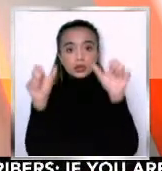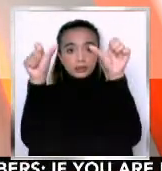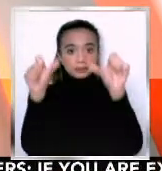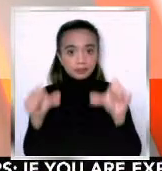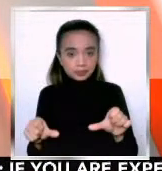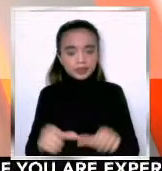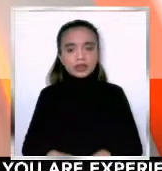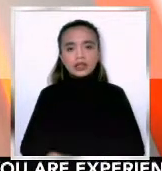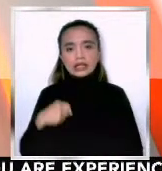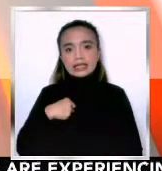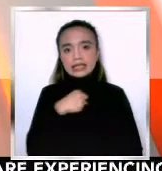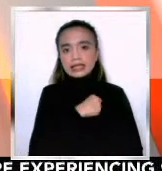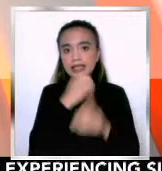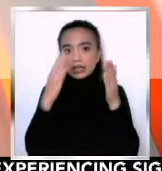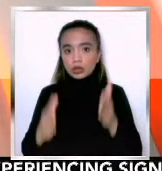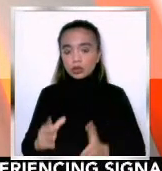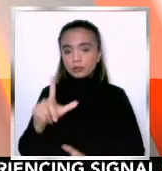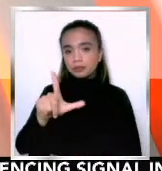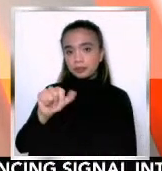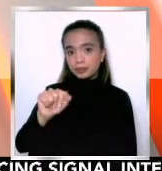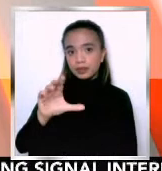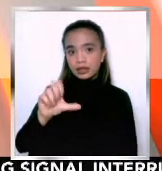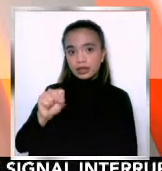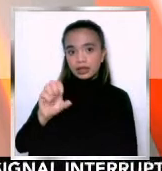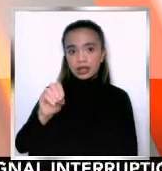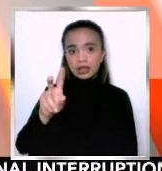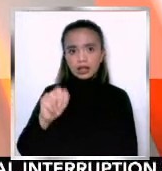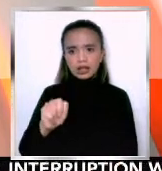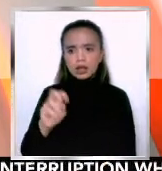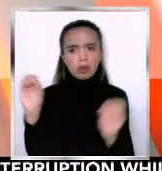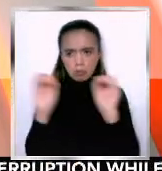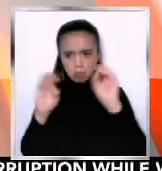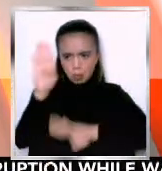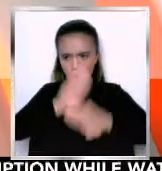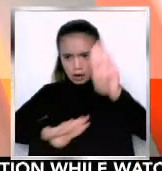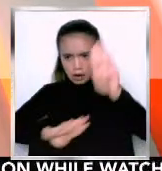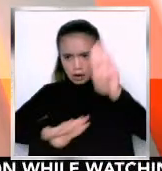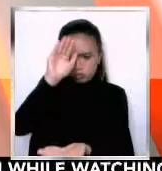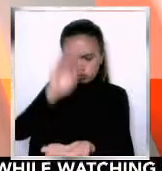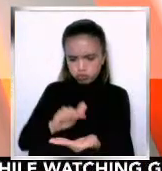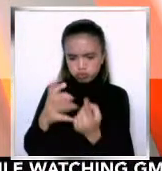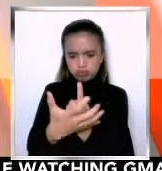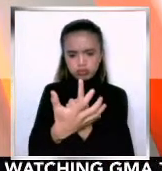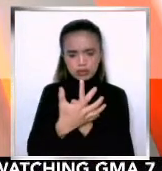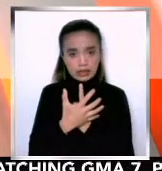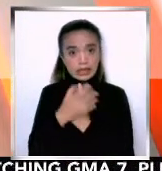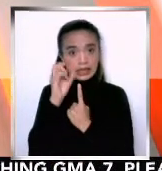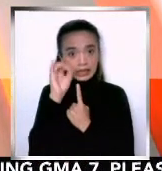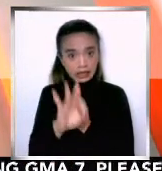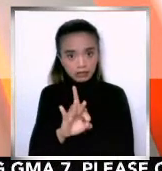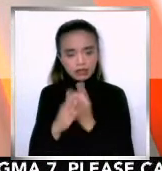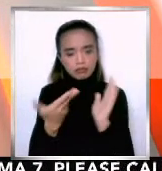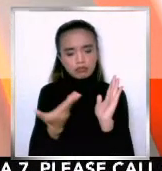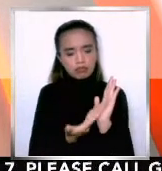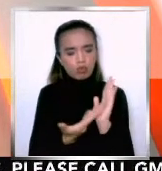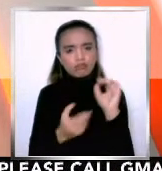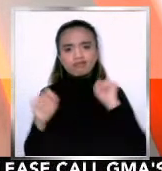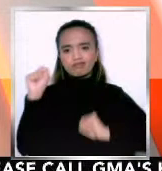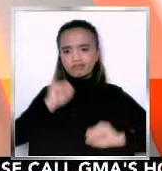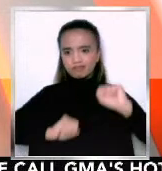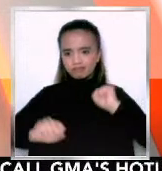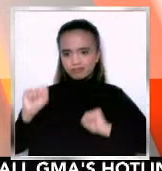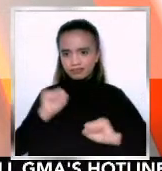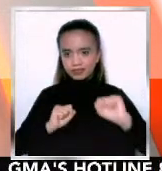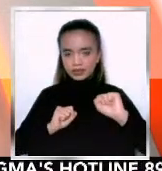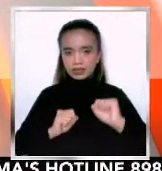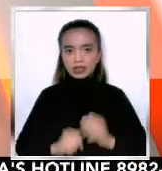na wala siyang problema sa pagpapaigsi ng isolation period kung ito ay nakabase sa science. Nauna rito ay naprubahan pa ng